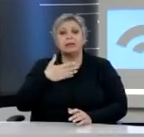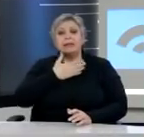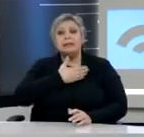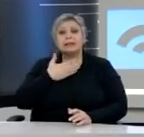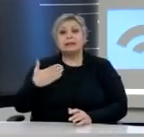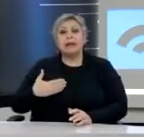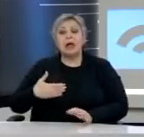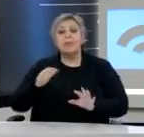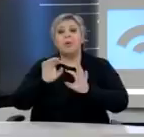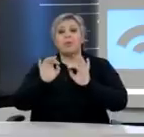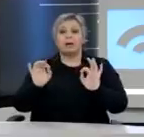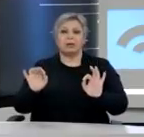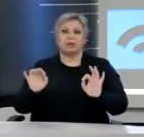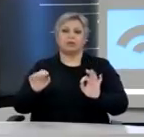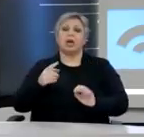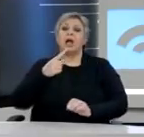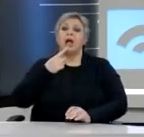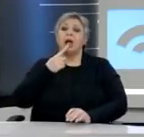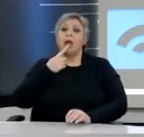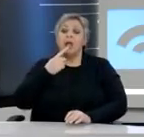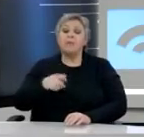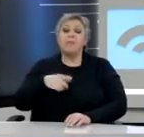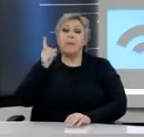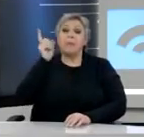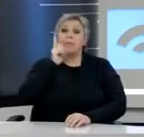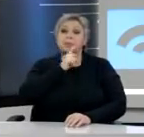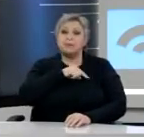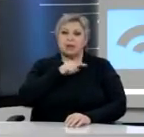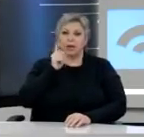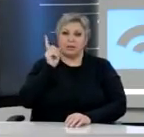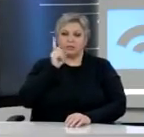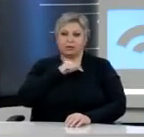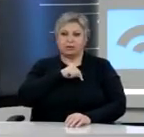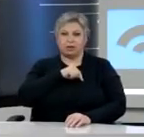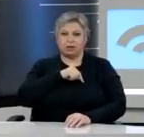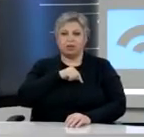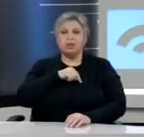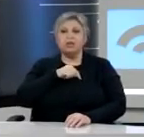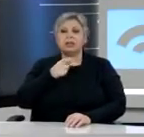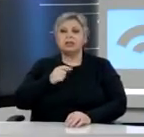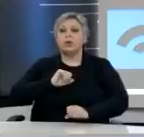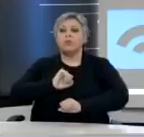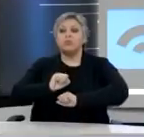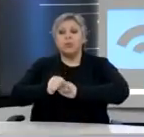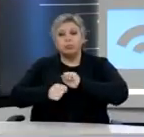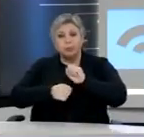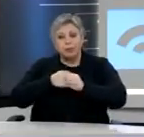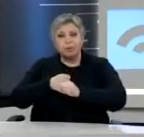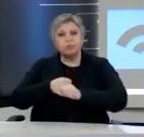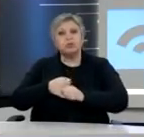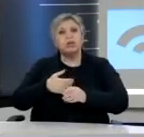αυτό? Και είπε το ψέμα για να καταφέρει να περισσώσει το γεγονός ότι εσείς